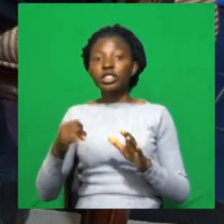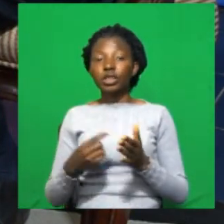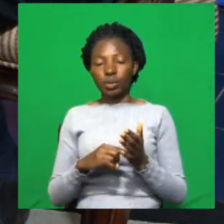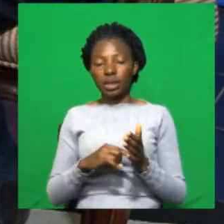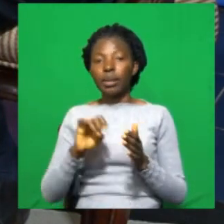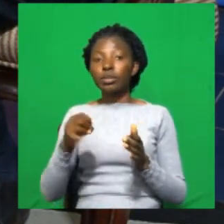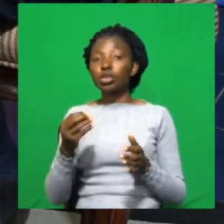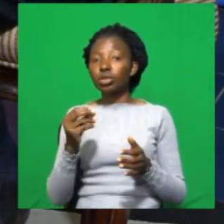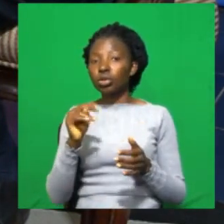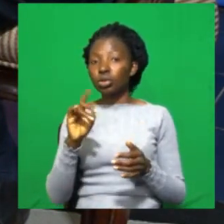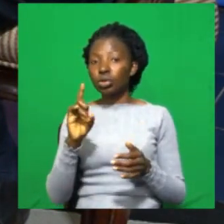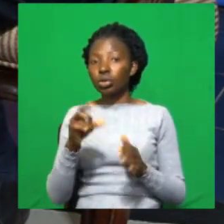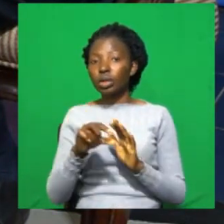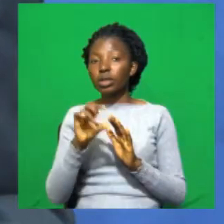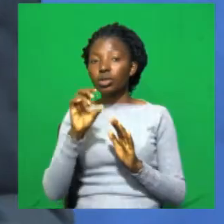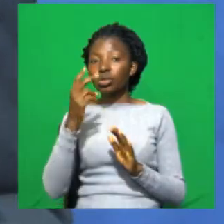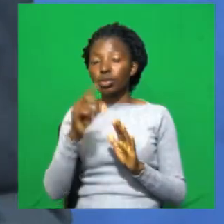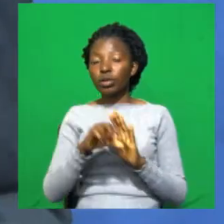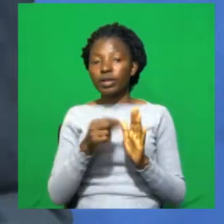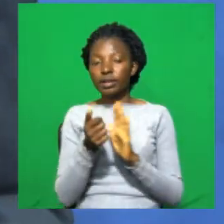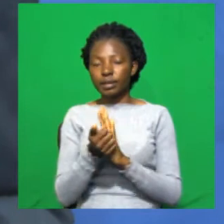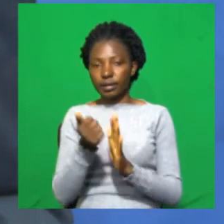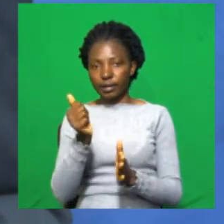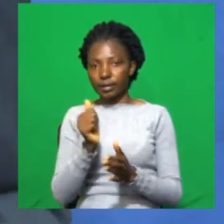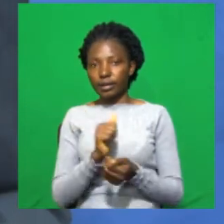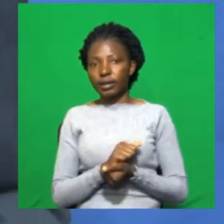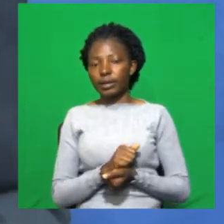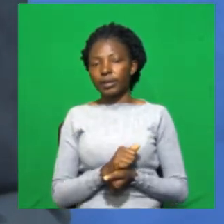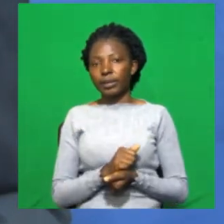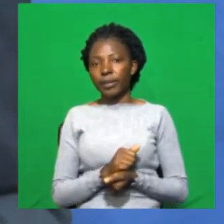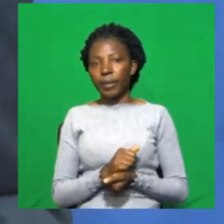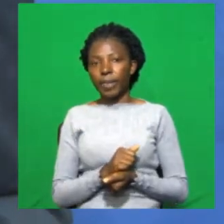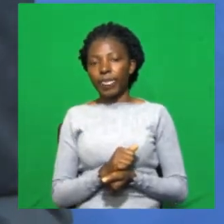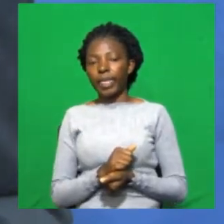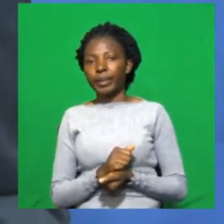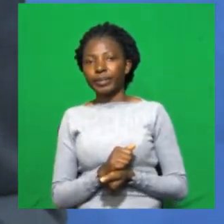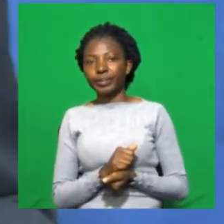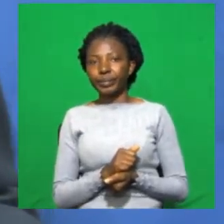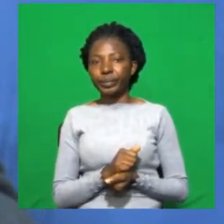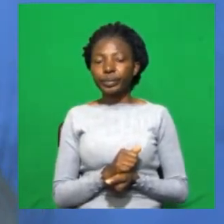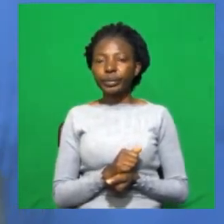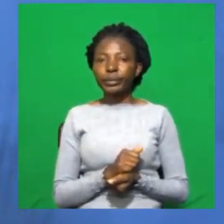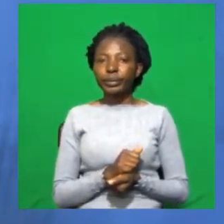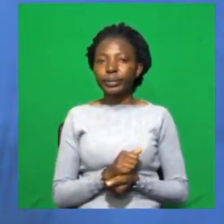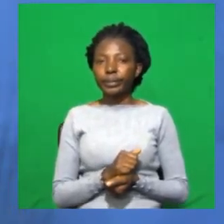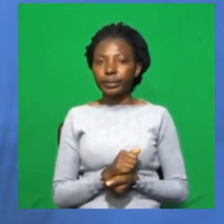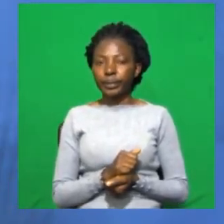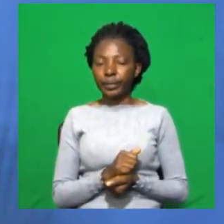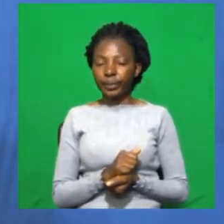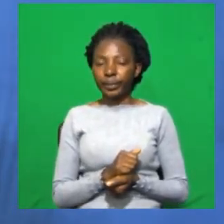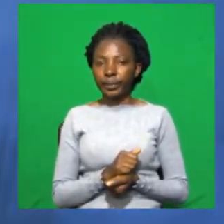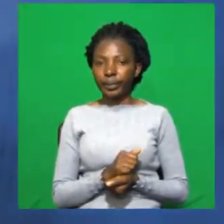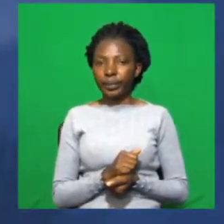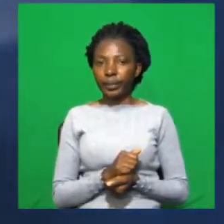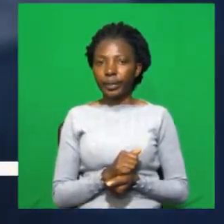pana John chapter 2 verse 16. John 2 verse 16. Verse 16. Yes,